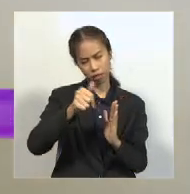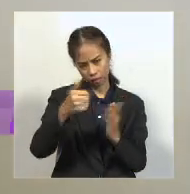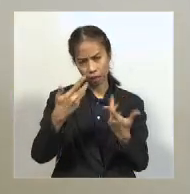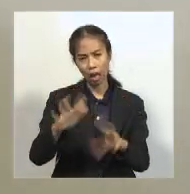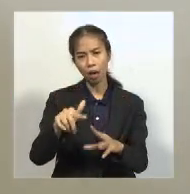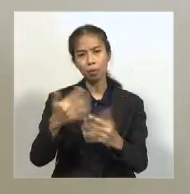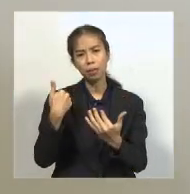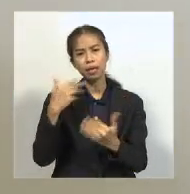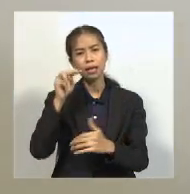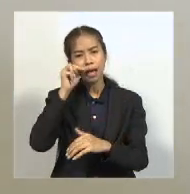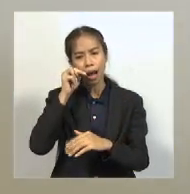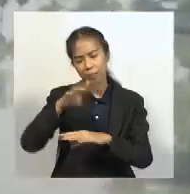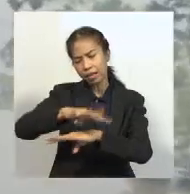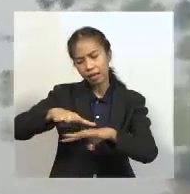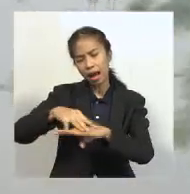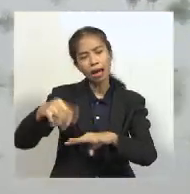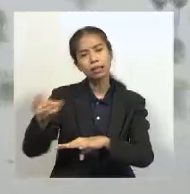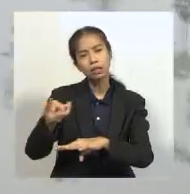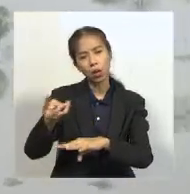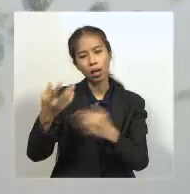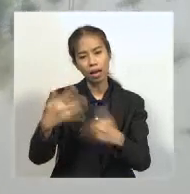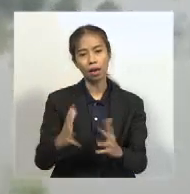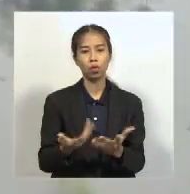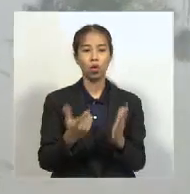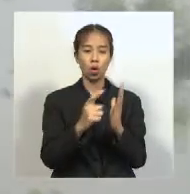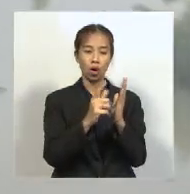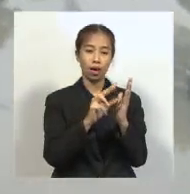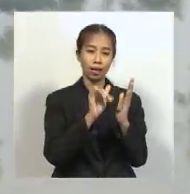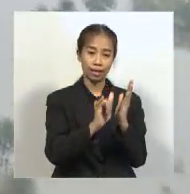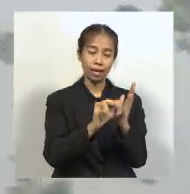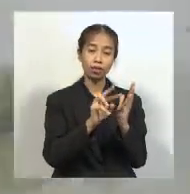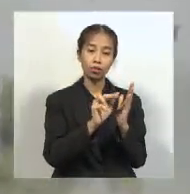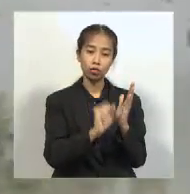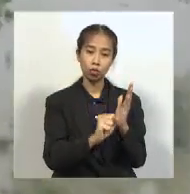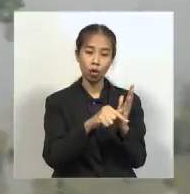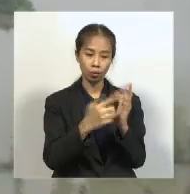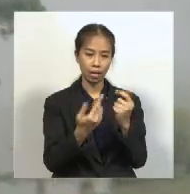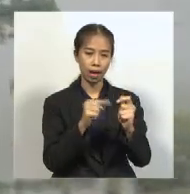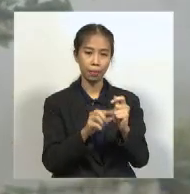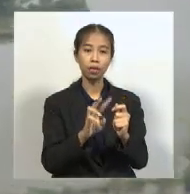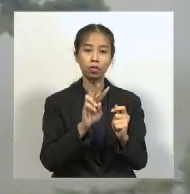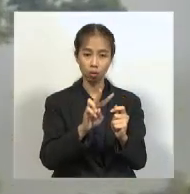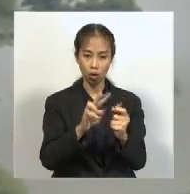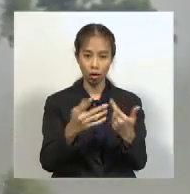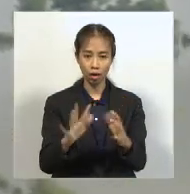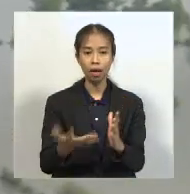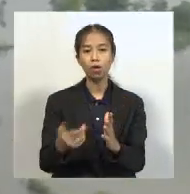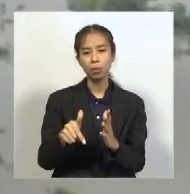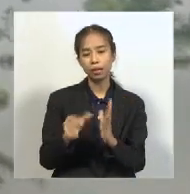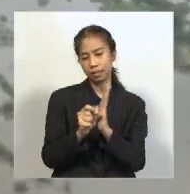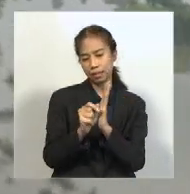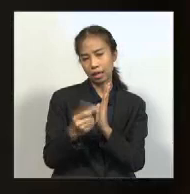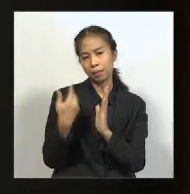จังหวัดยะโสธรเหลือเพียง2อำเภอและจังหวัดศรีสะเกษเหลือเพียงไม่กี่หมู่บ้านและยกเลิกจัดตั้งศูนย์อพยพแ